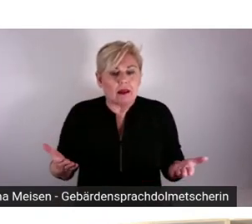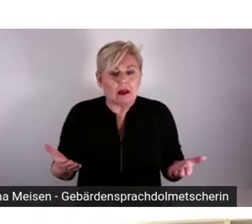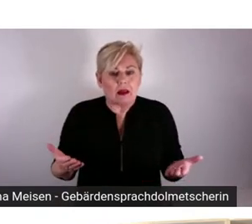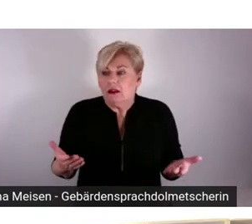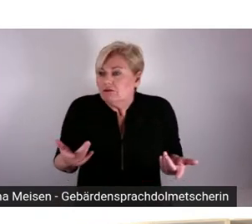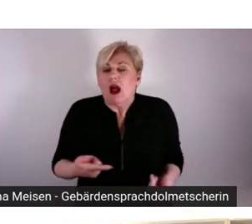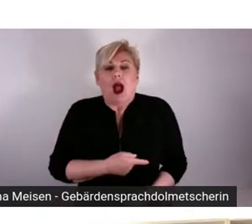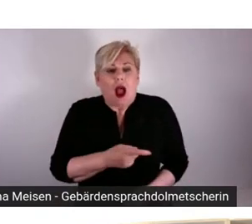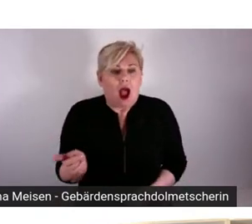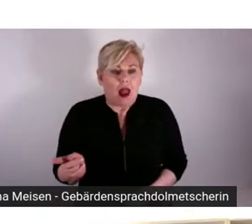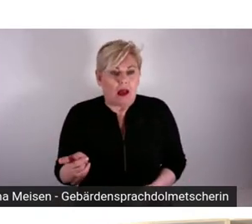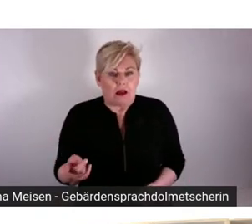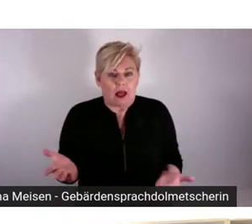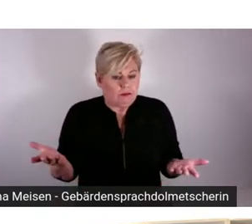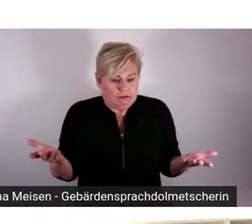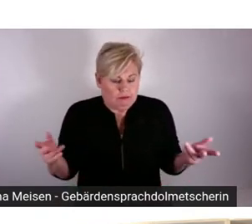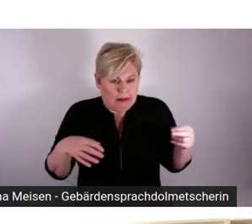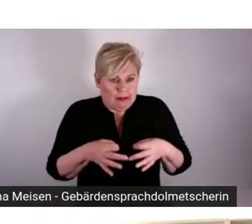haben dann alle am wenigsten.